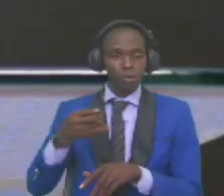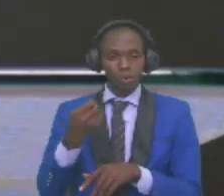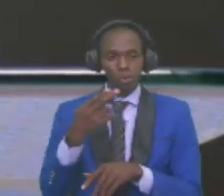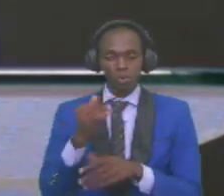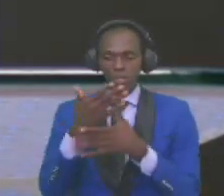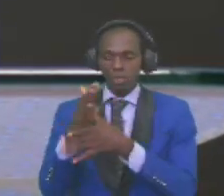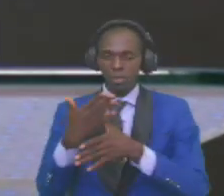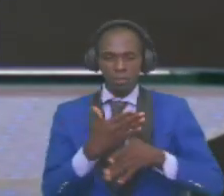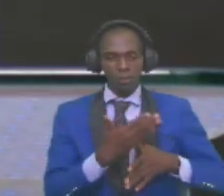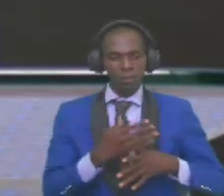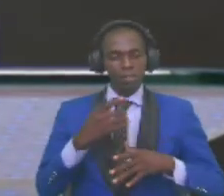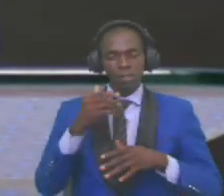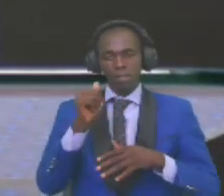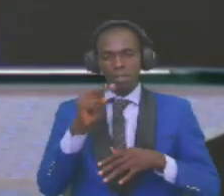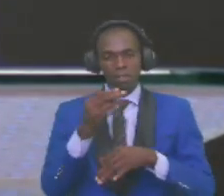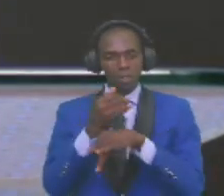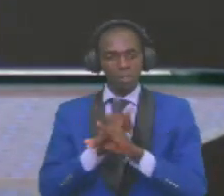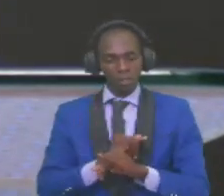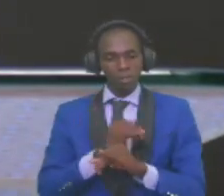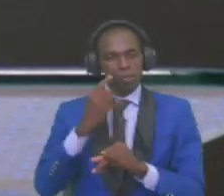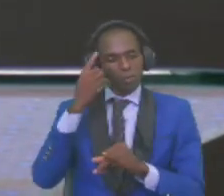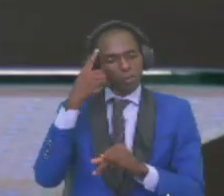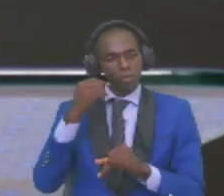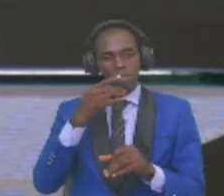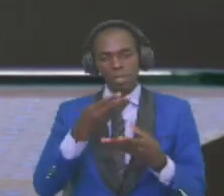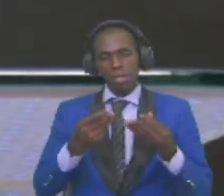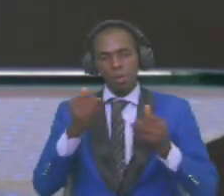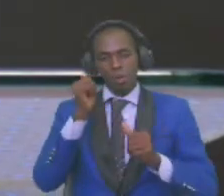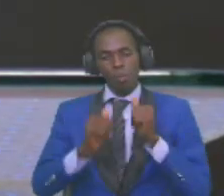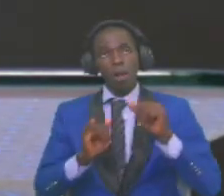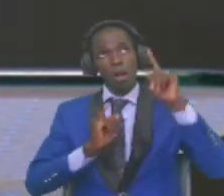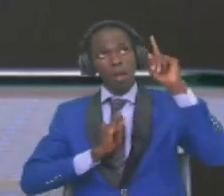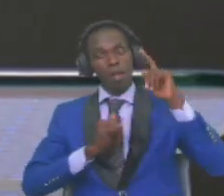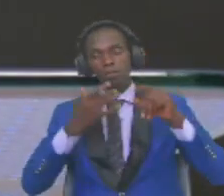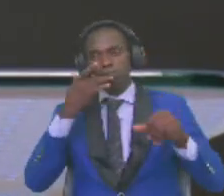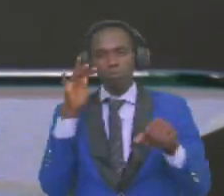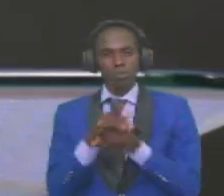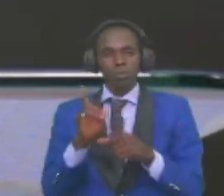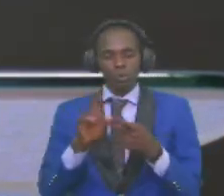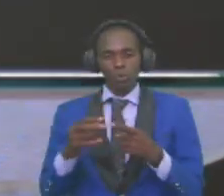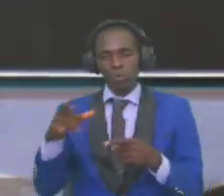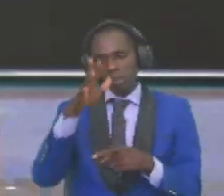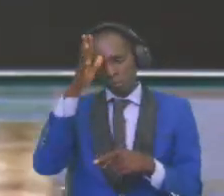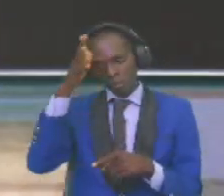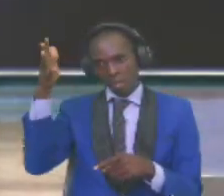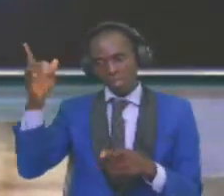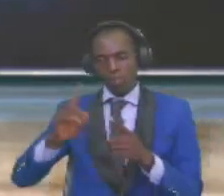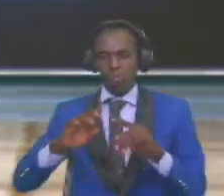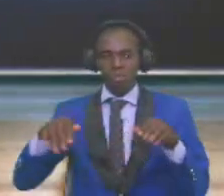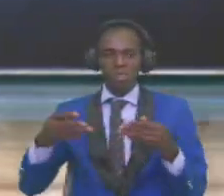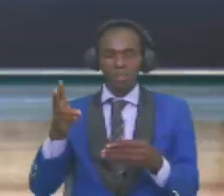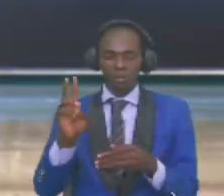post en possession du pays que ge a juré à l'appel de leurs données ou à le verser